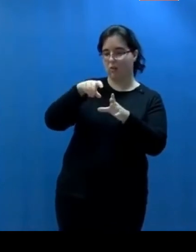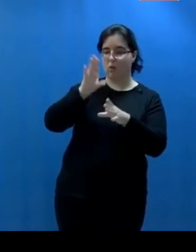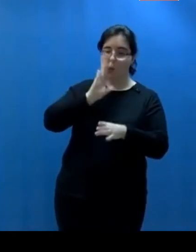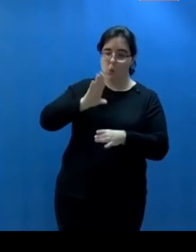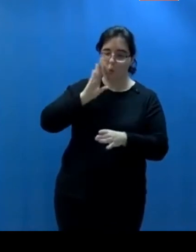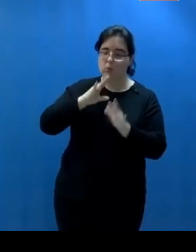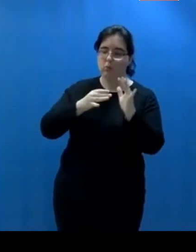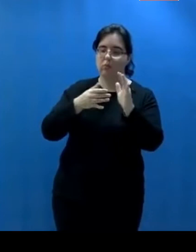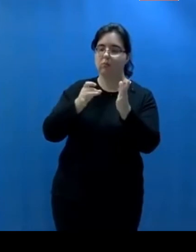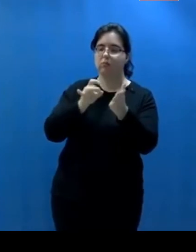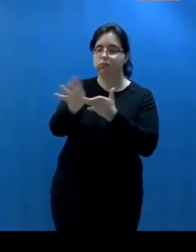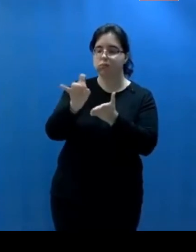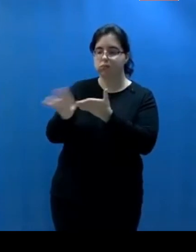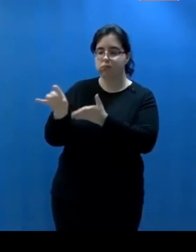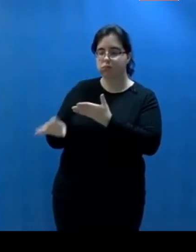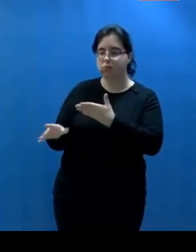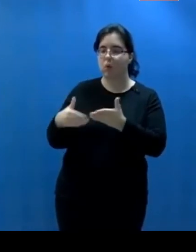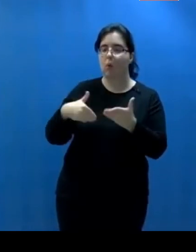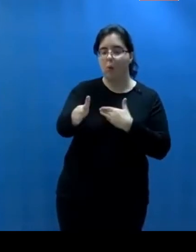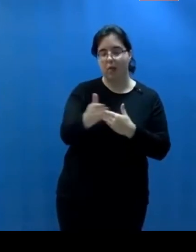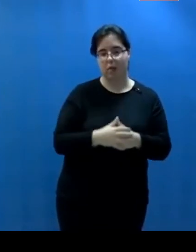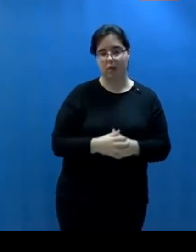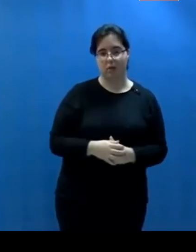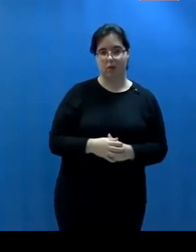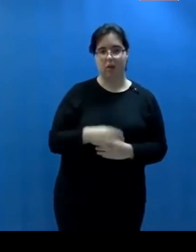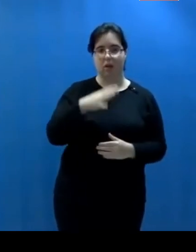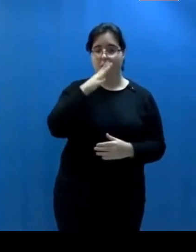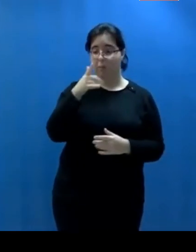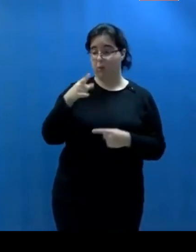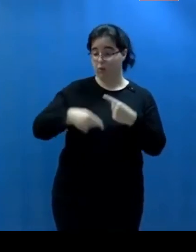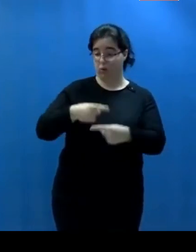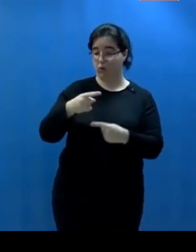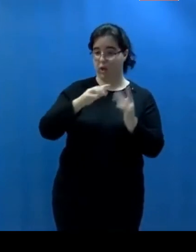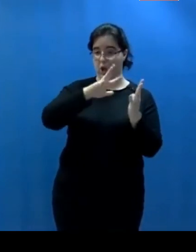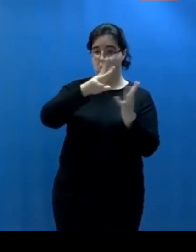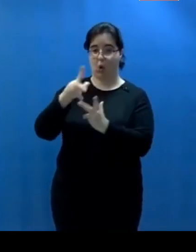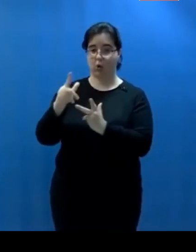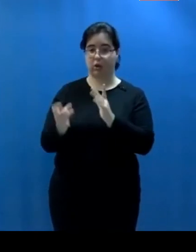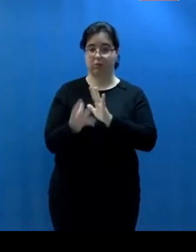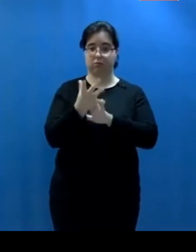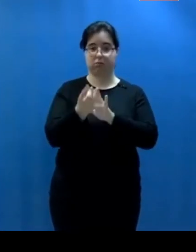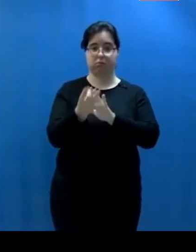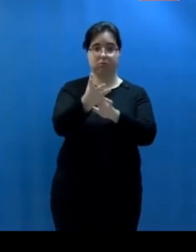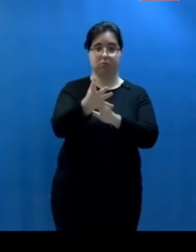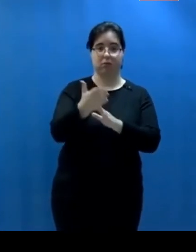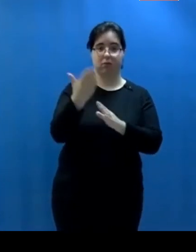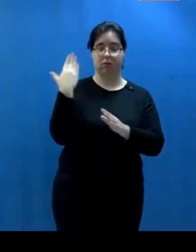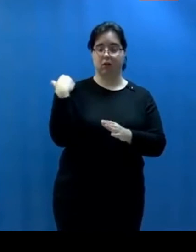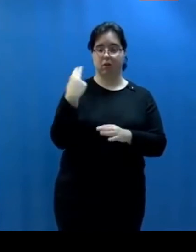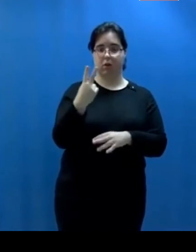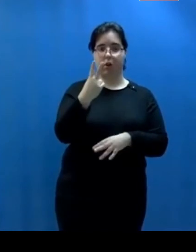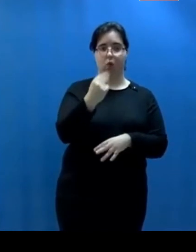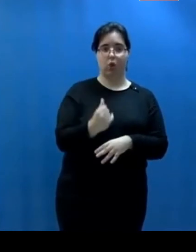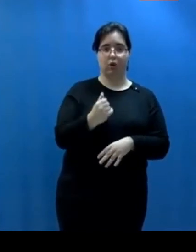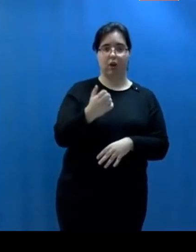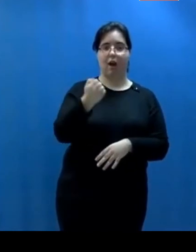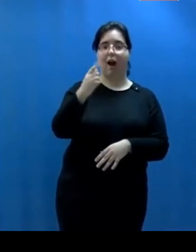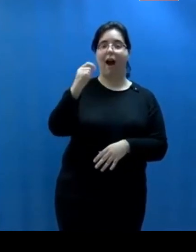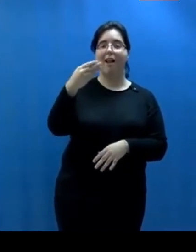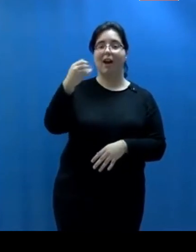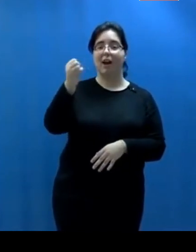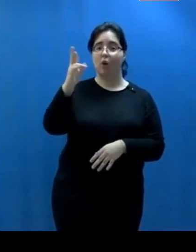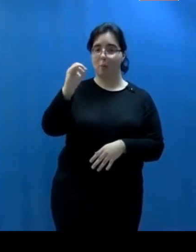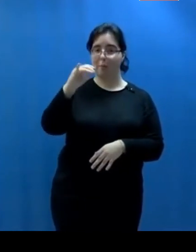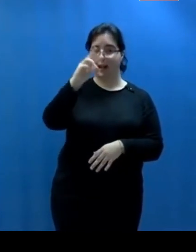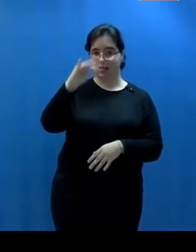senyora Carrasco, fa dos dies, és que, claro, cada dia és una notícia nova. Fa dos dies el senyor del Bigotes, bueno, el senyor Álvaro Pérez, el Bigotes, en el